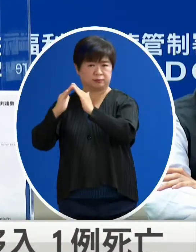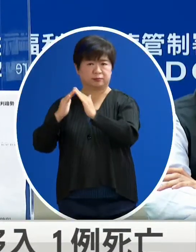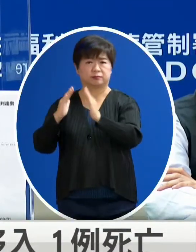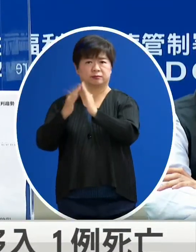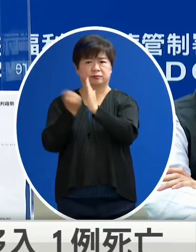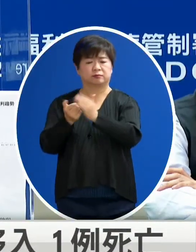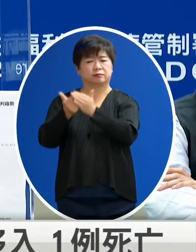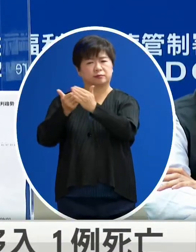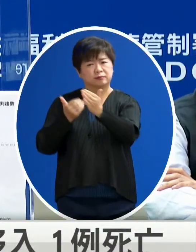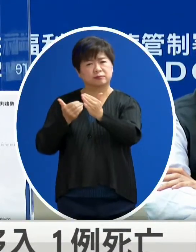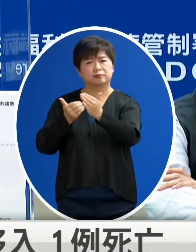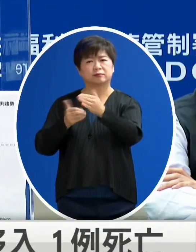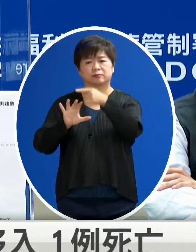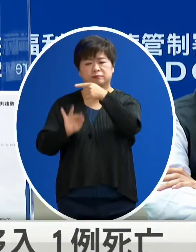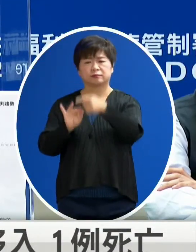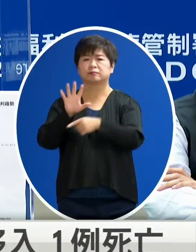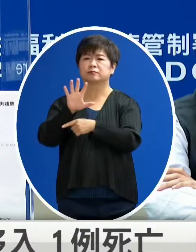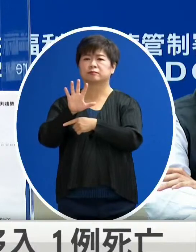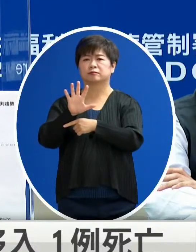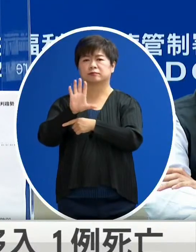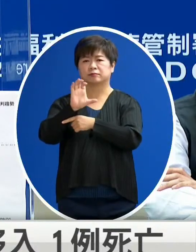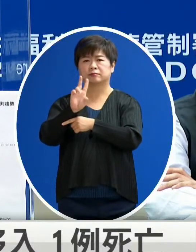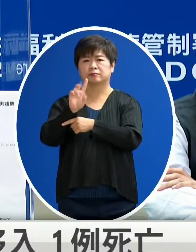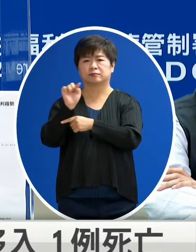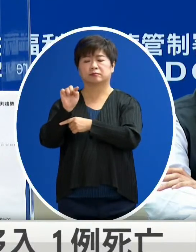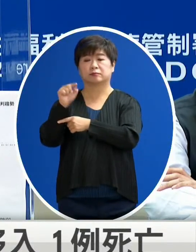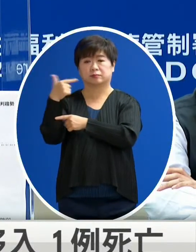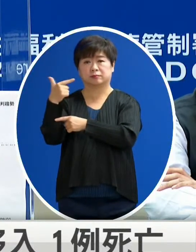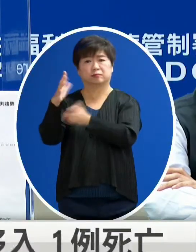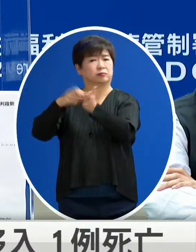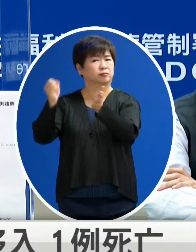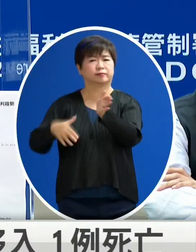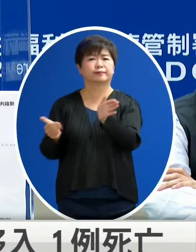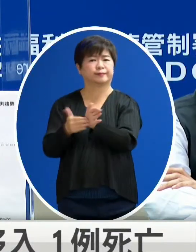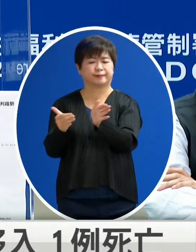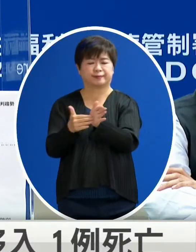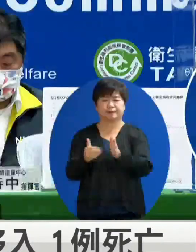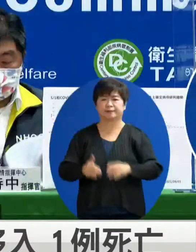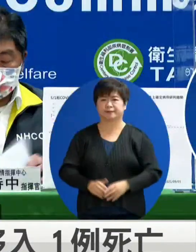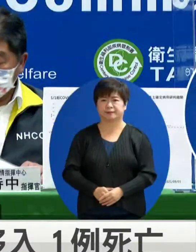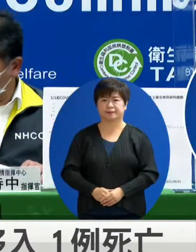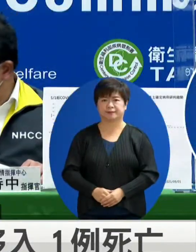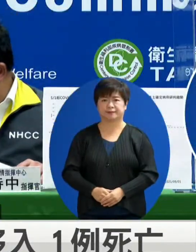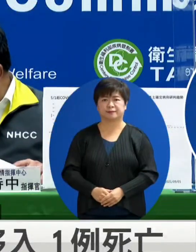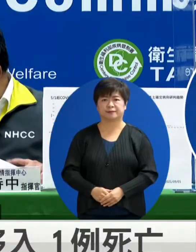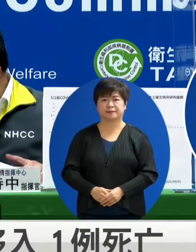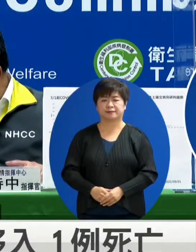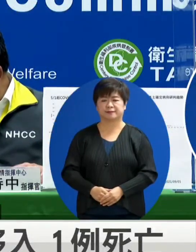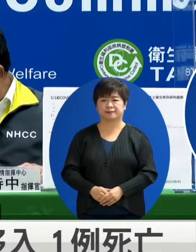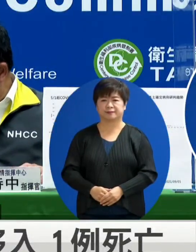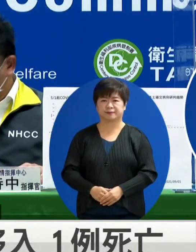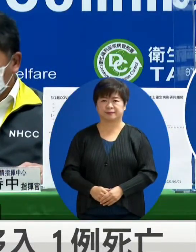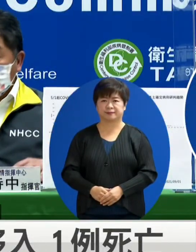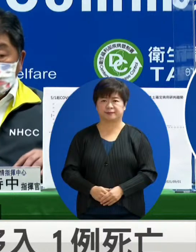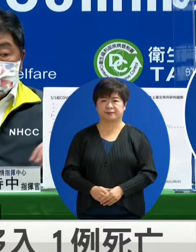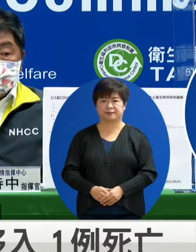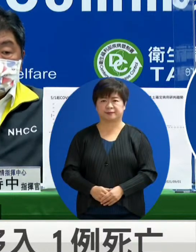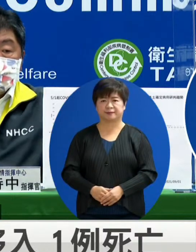的中有92.6%哈，92.6%。